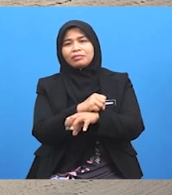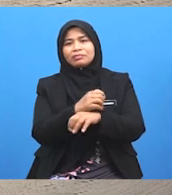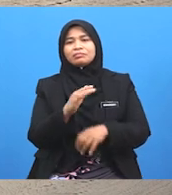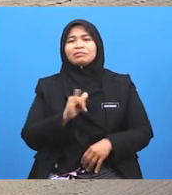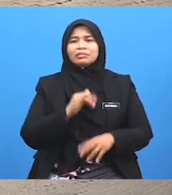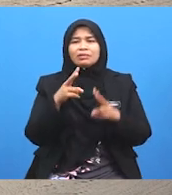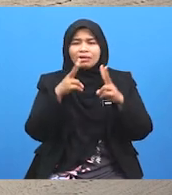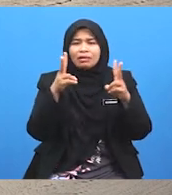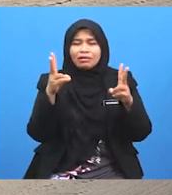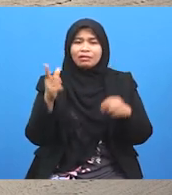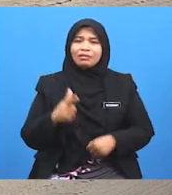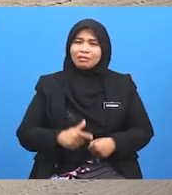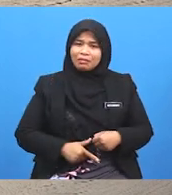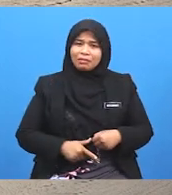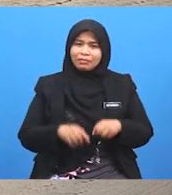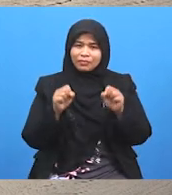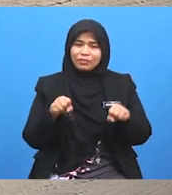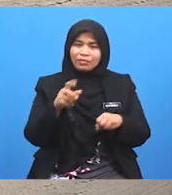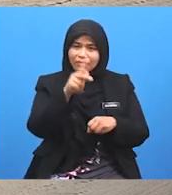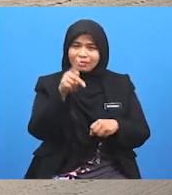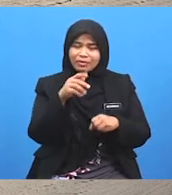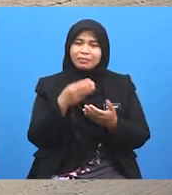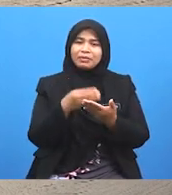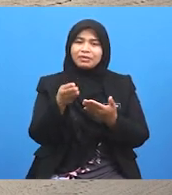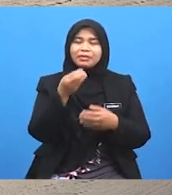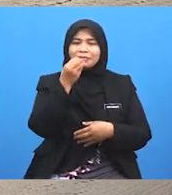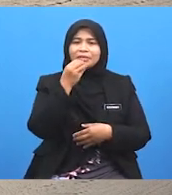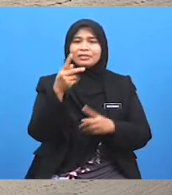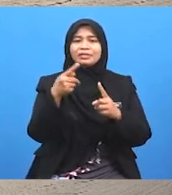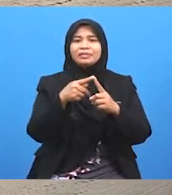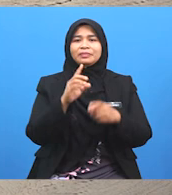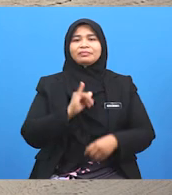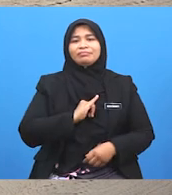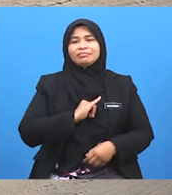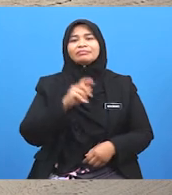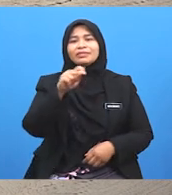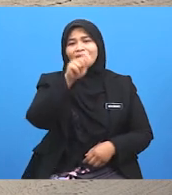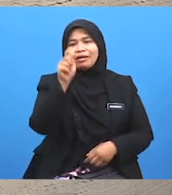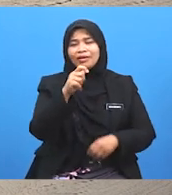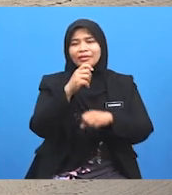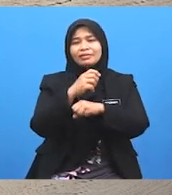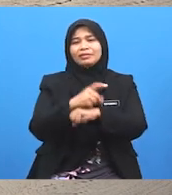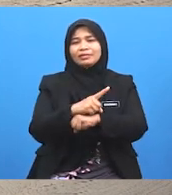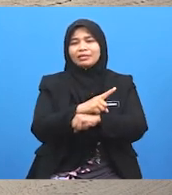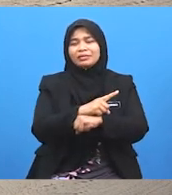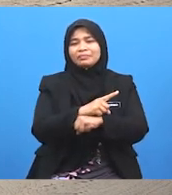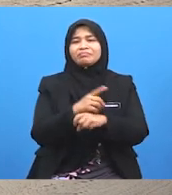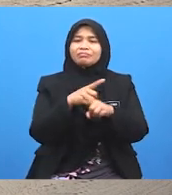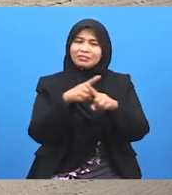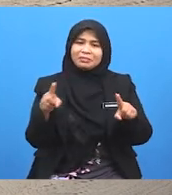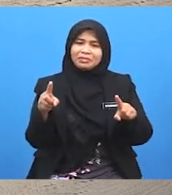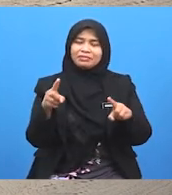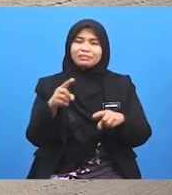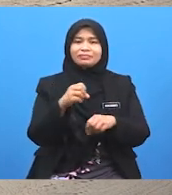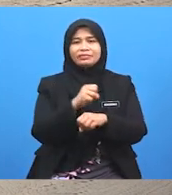lapar. Boleh tak beri makanan kepada saya? Tanya si belalang. Tetapi semut tidak